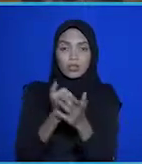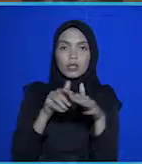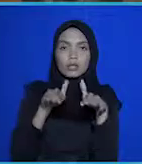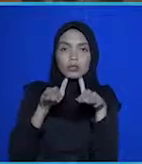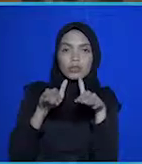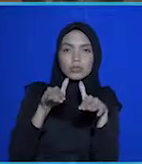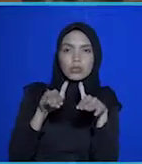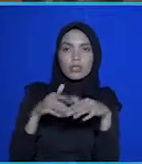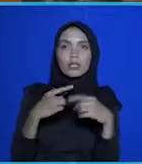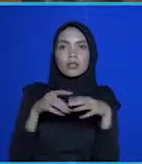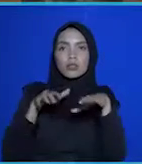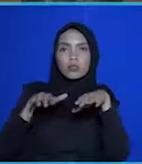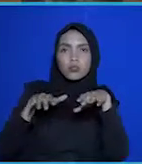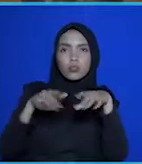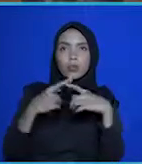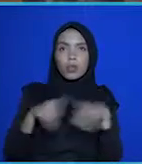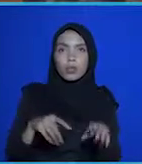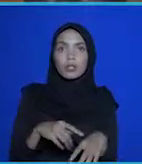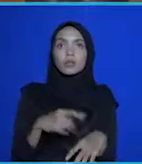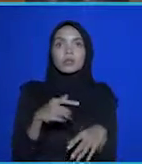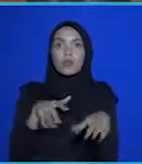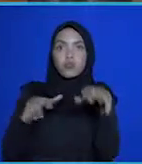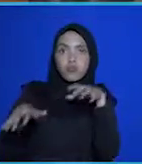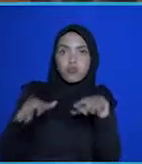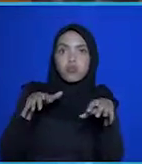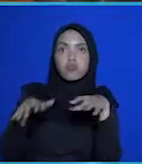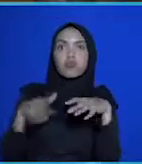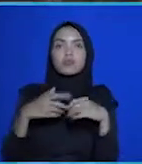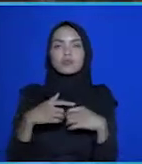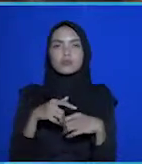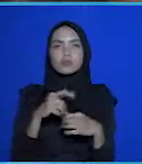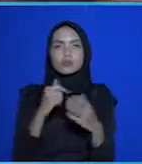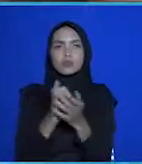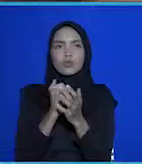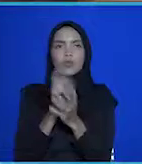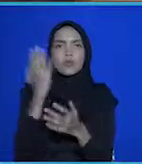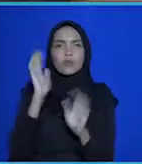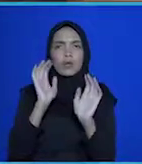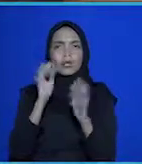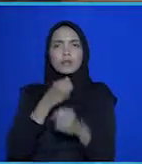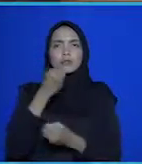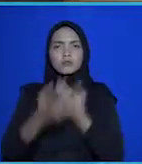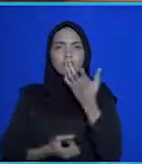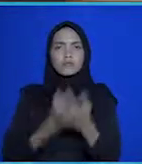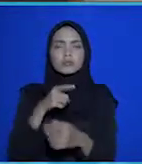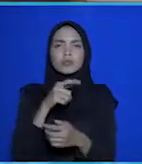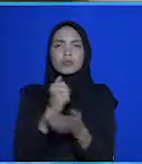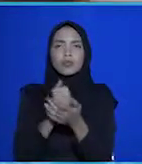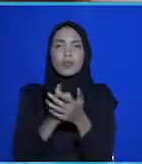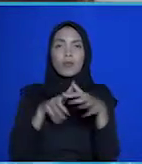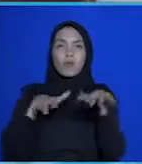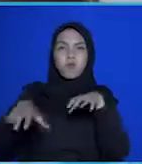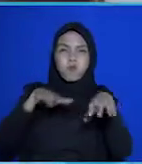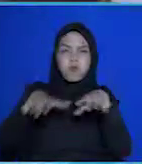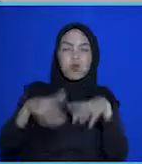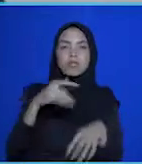ternyata lebih besar, dan itu adalah juga sudah banyak dijelaskan itu sebagai puncak dari gempa